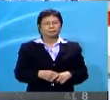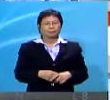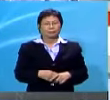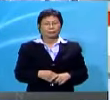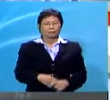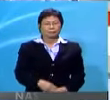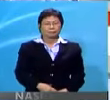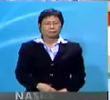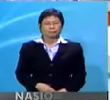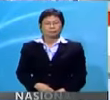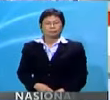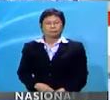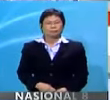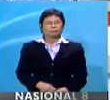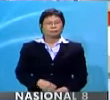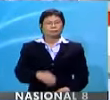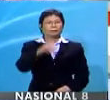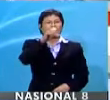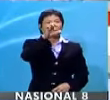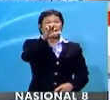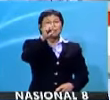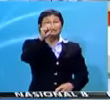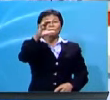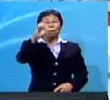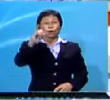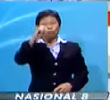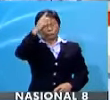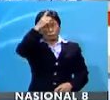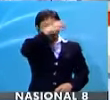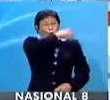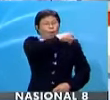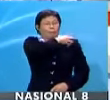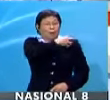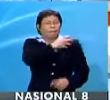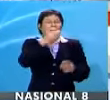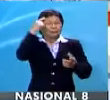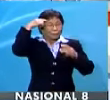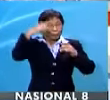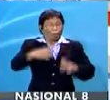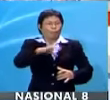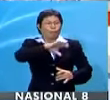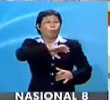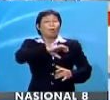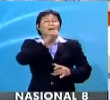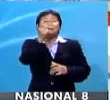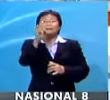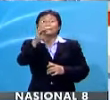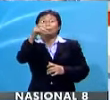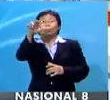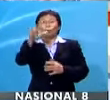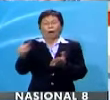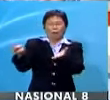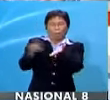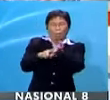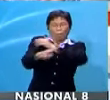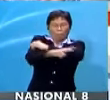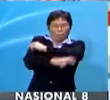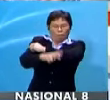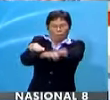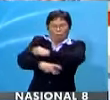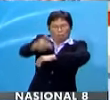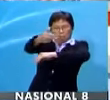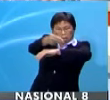dilaporkan komander esom dat Abdul Rashid Har mengesahkan polis daerah sempurna telah menerima laporan berhubung kes rompakan